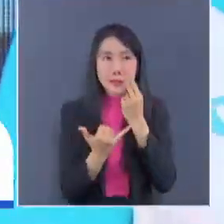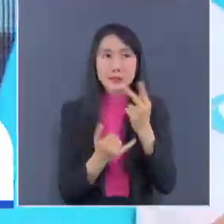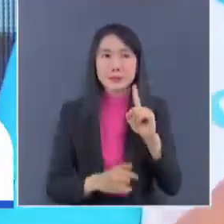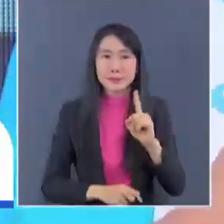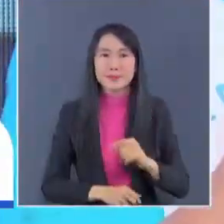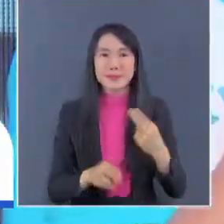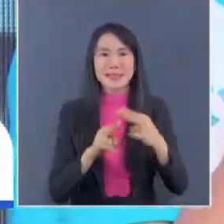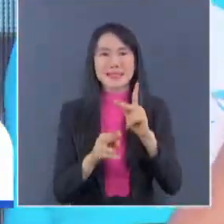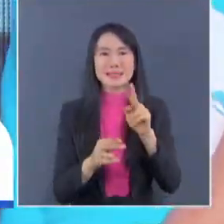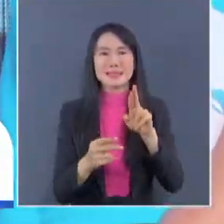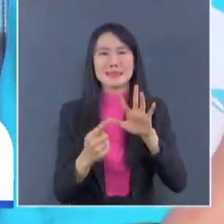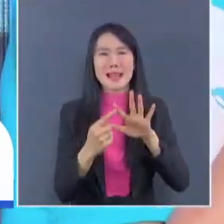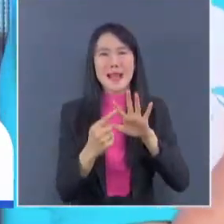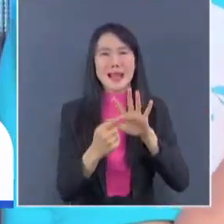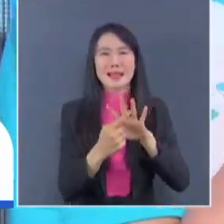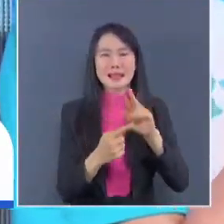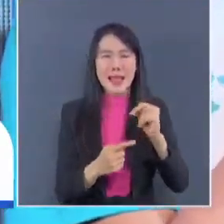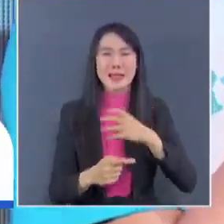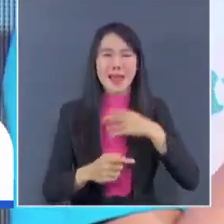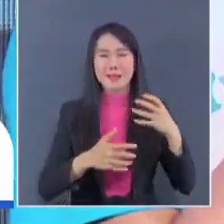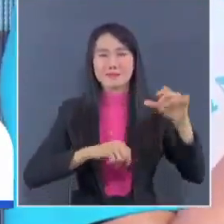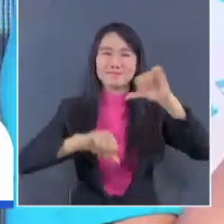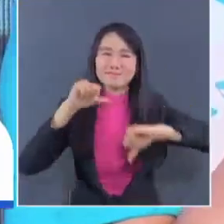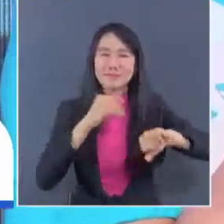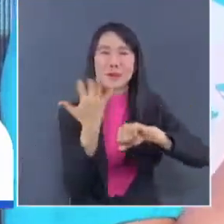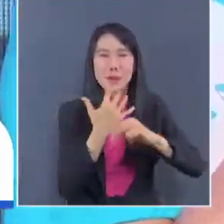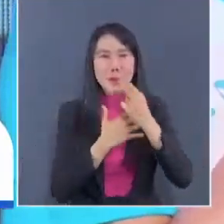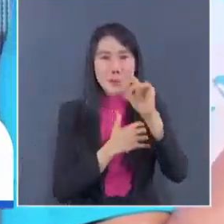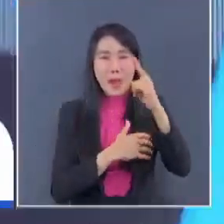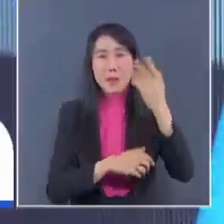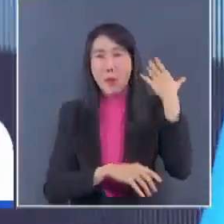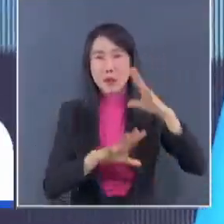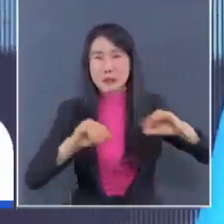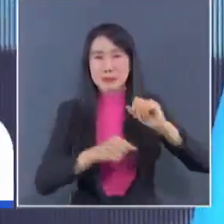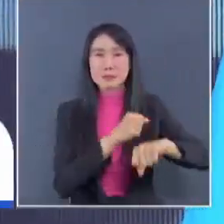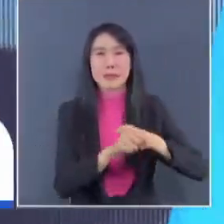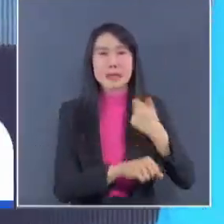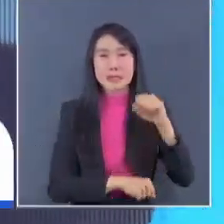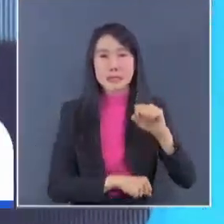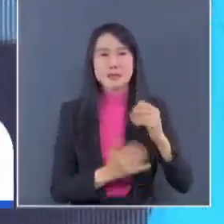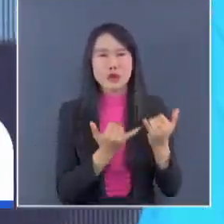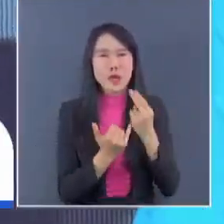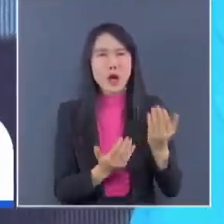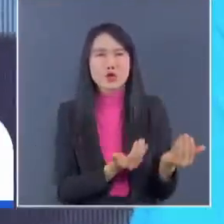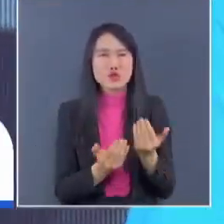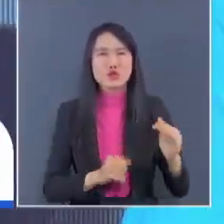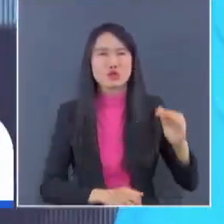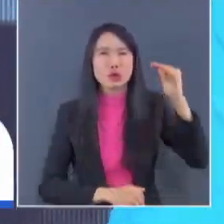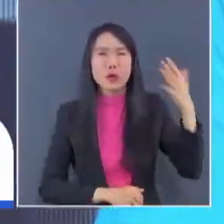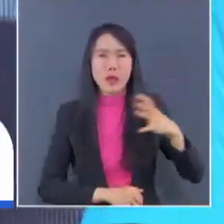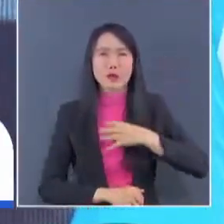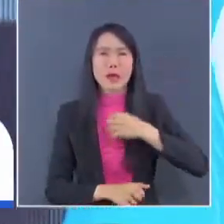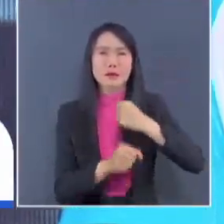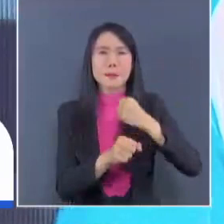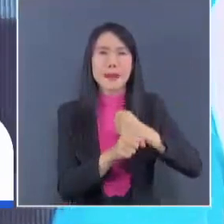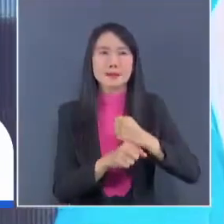ดกระแตก็ใจอ่อนนะคะยอมกลับมารับงานแสดงอีกครั้งในรอบ10ปีพร้อมบอกว่าลูกๆโตแล้วเลยอยากกลับมาทำงาน